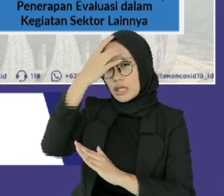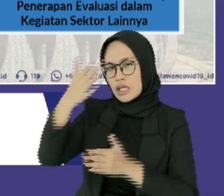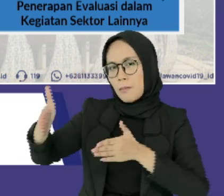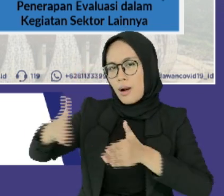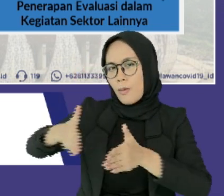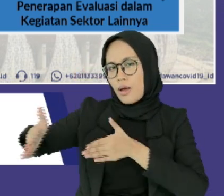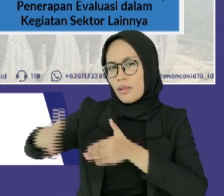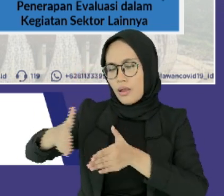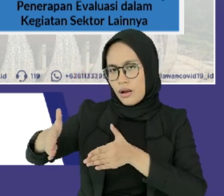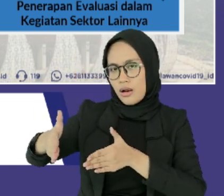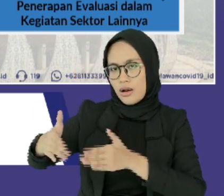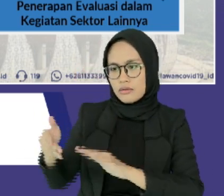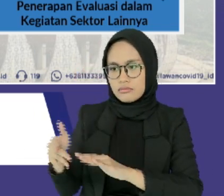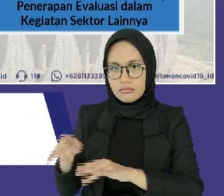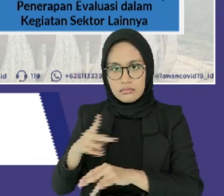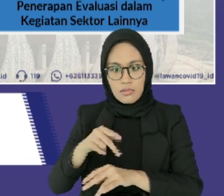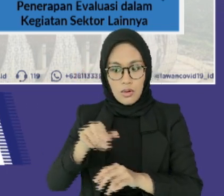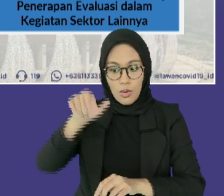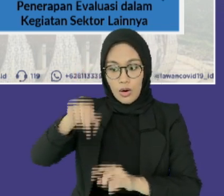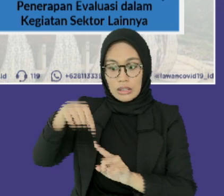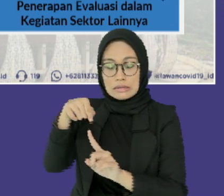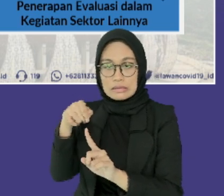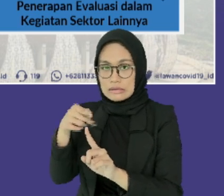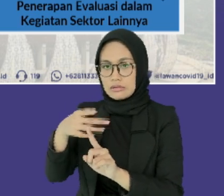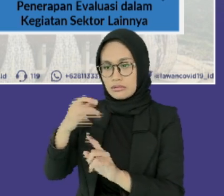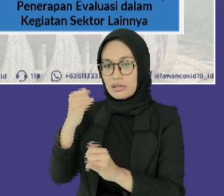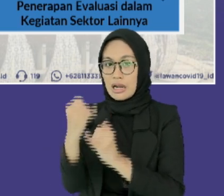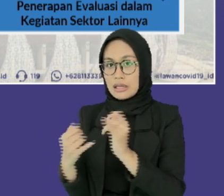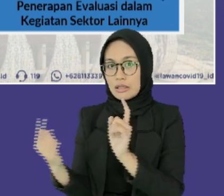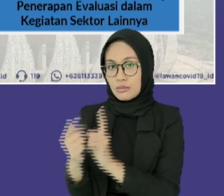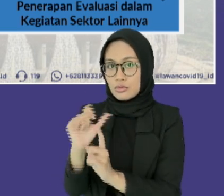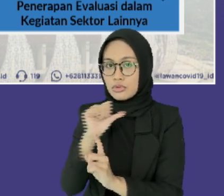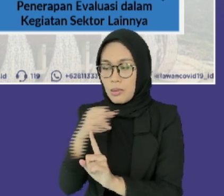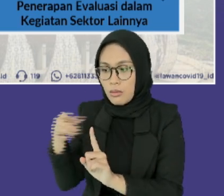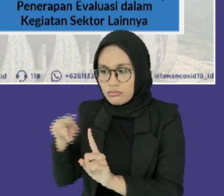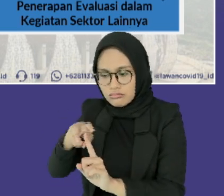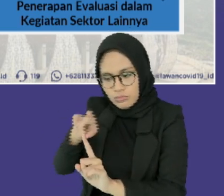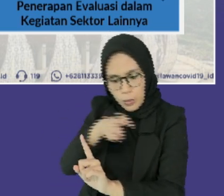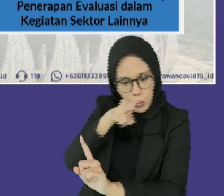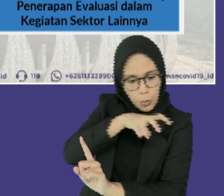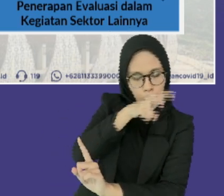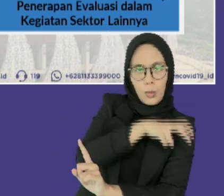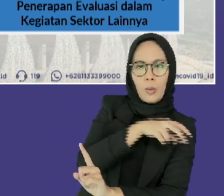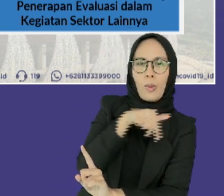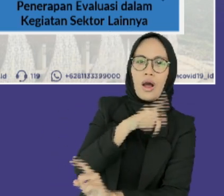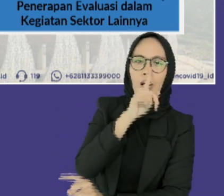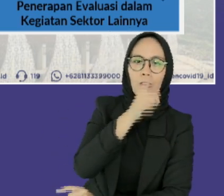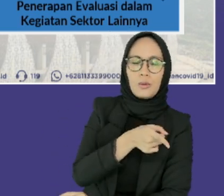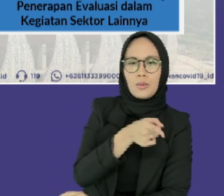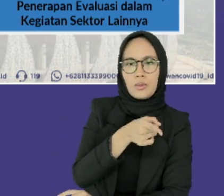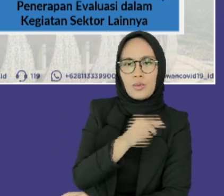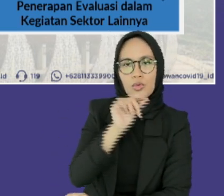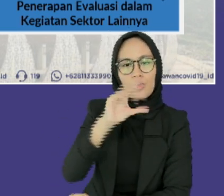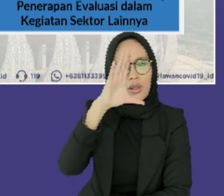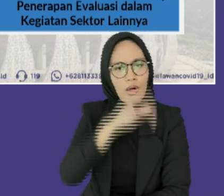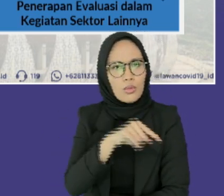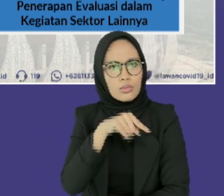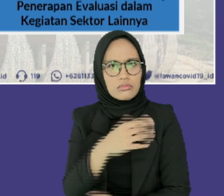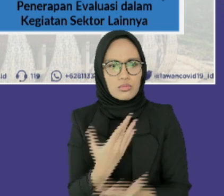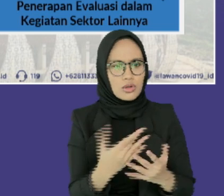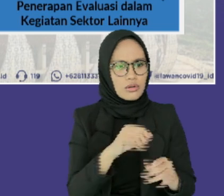penelusuran kontak serta investigasi epidemiologis untuk mengetahui sumber pola penyebaran